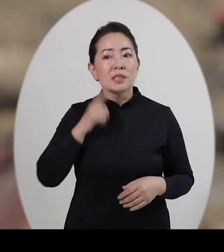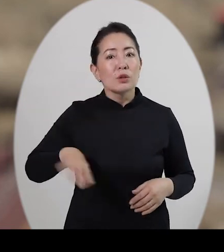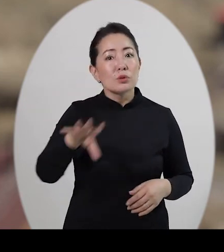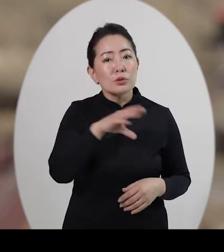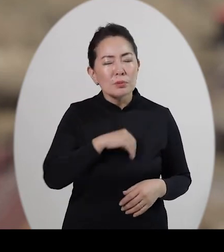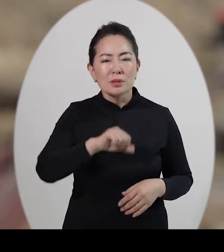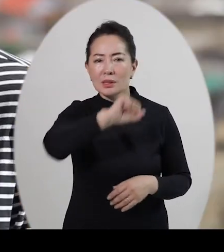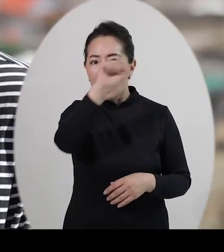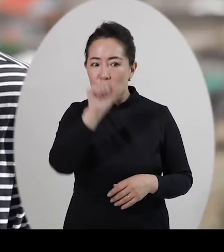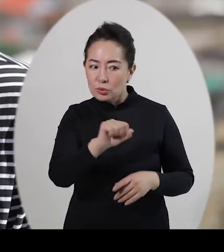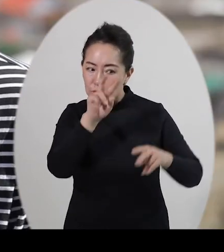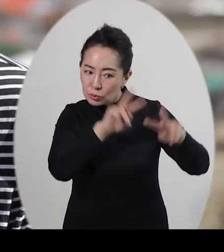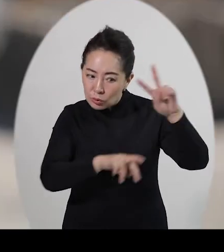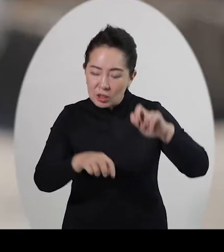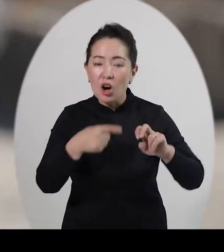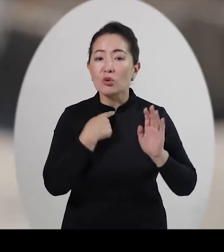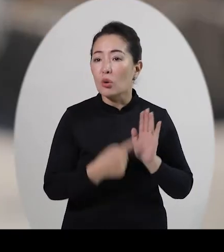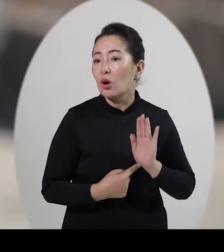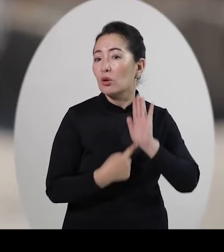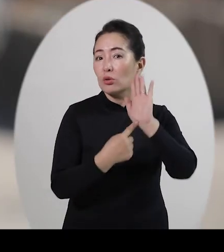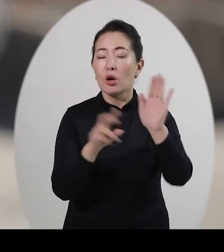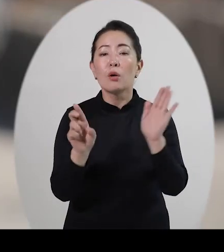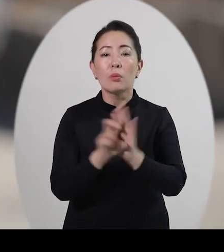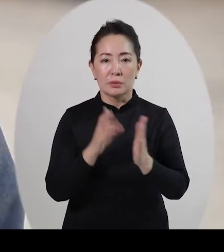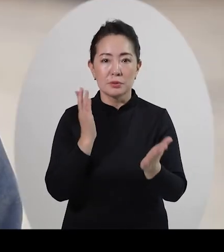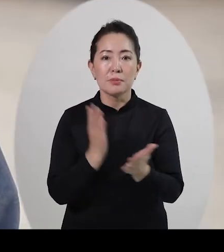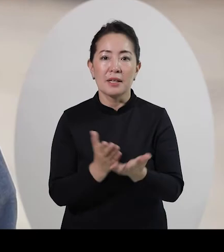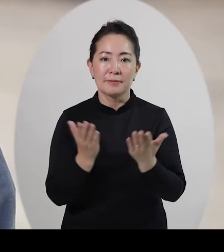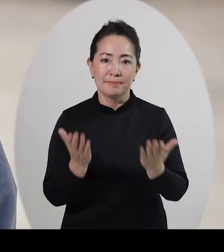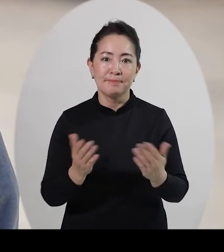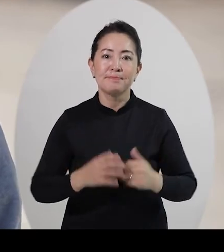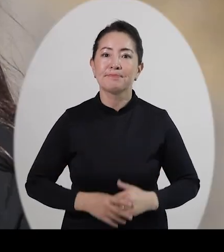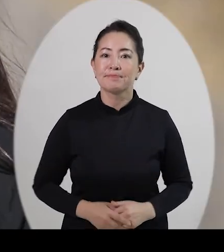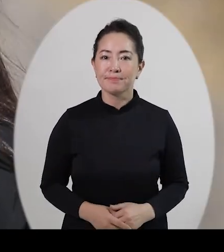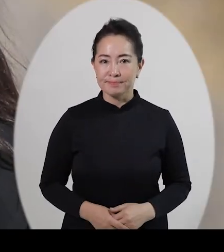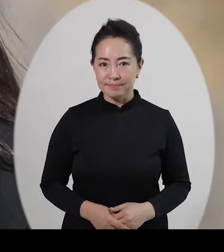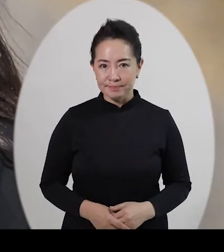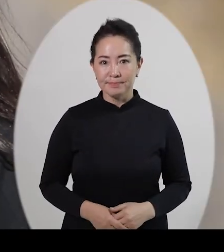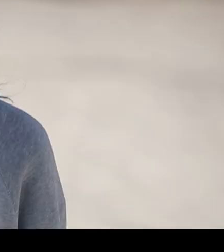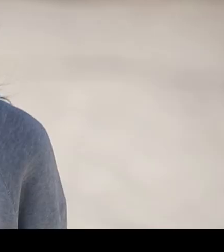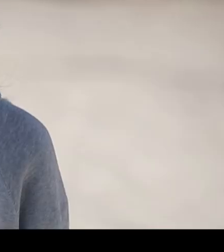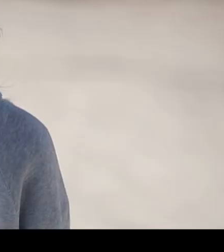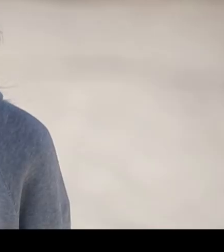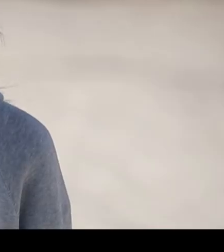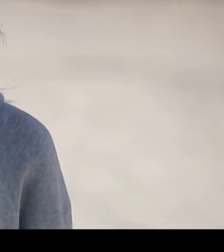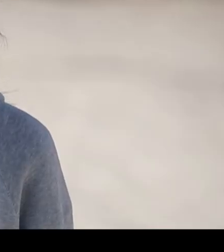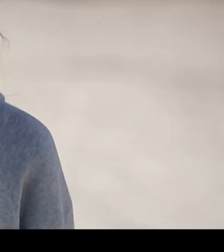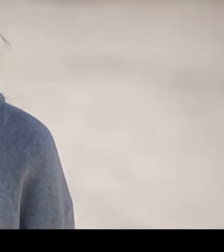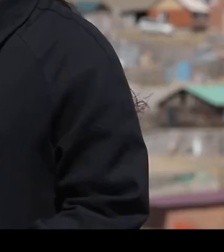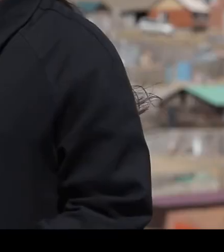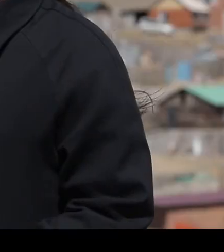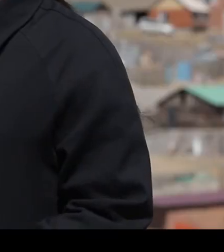туршлага юм болов уу гэж бодчих. Залуучууд бид аливаа асуудлыг судалж, зөв хоолойгоо хүргэх боломж байдаг.